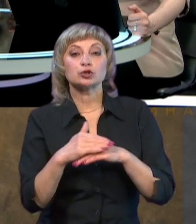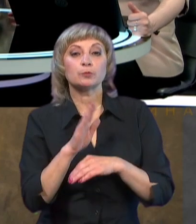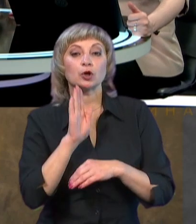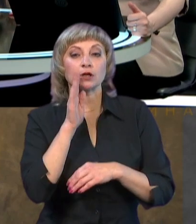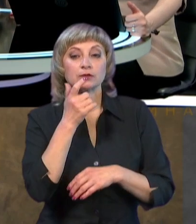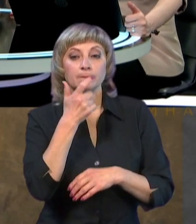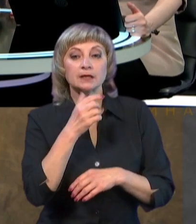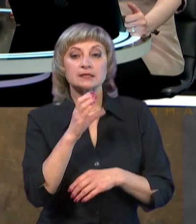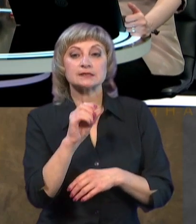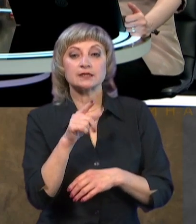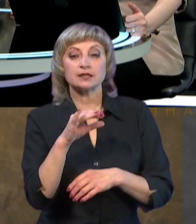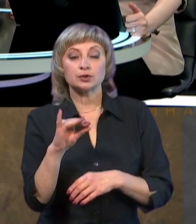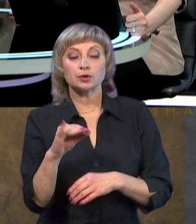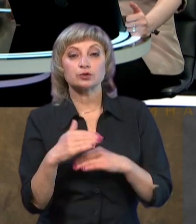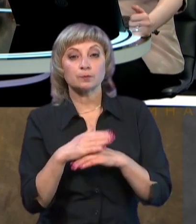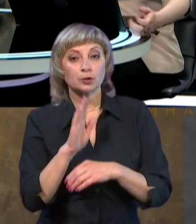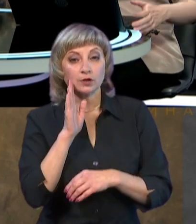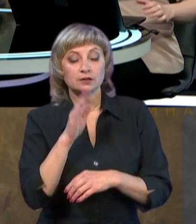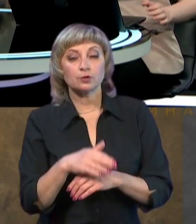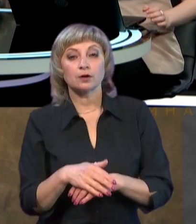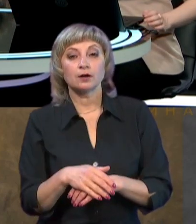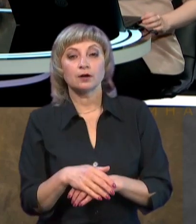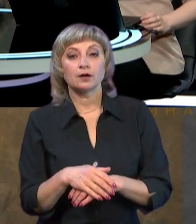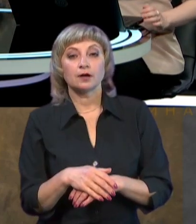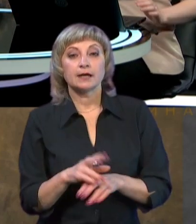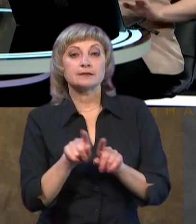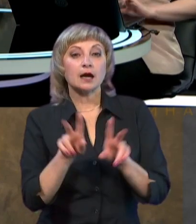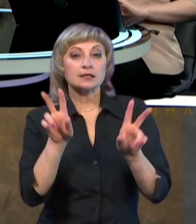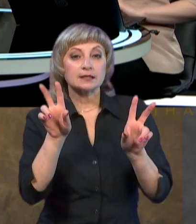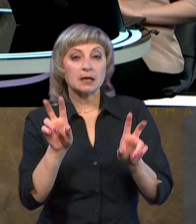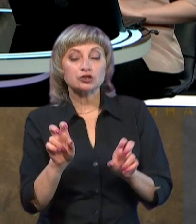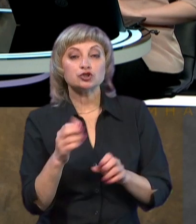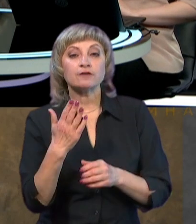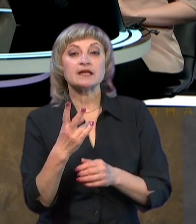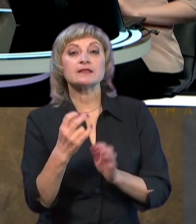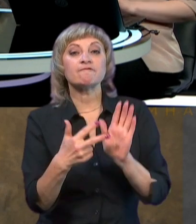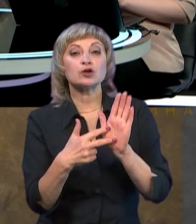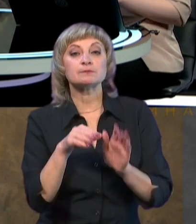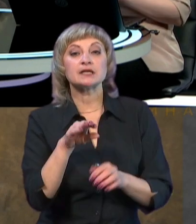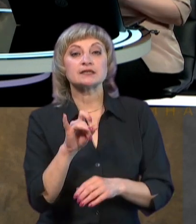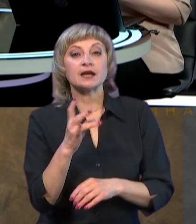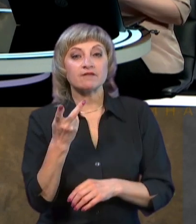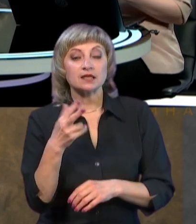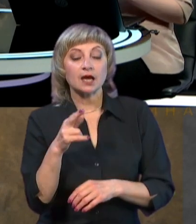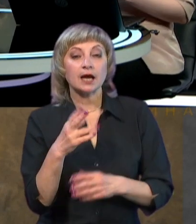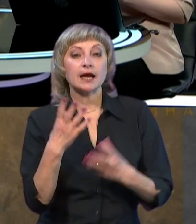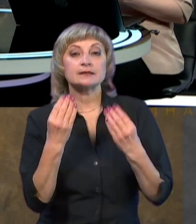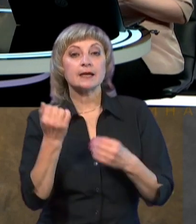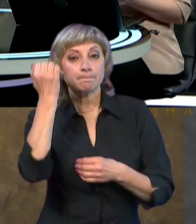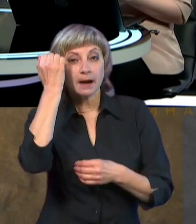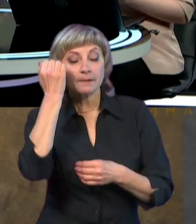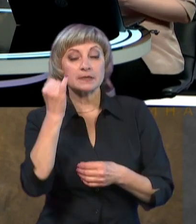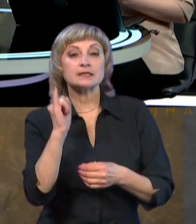Сергію. Доброго ранку. Доброго ранку. Ну, а так тематично ви саме на 8 травня, на День пам'яті